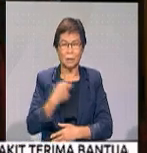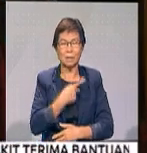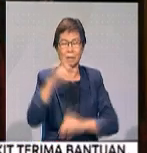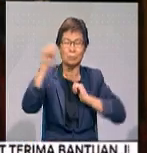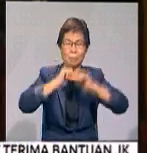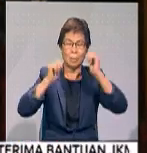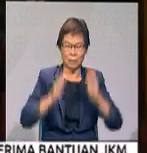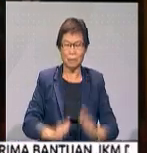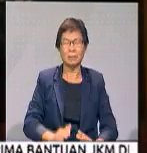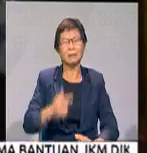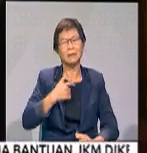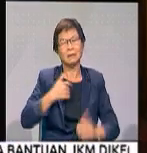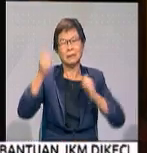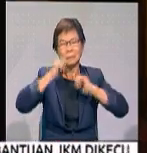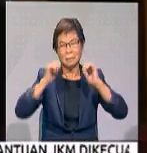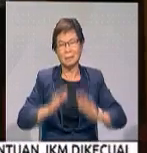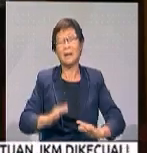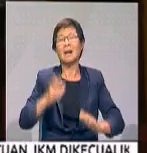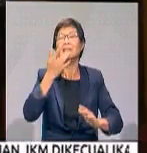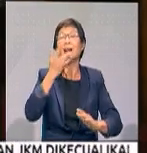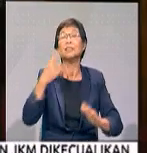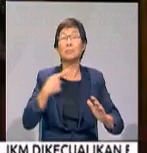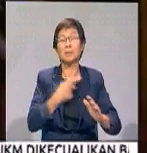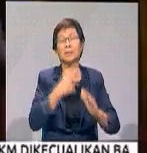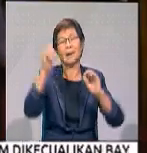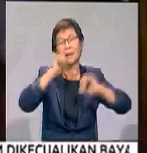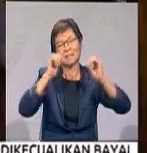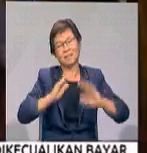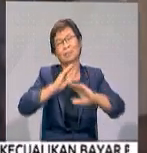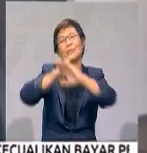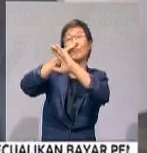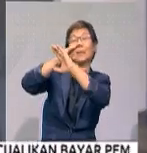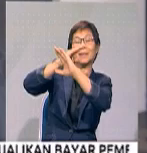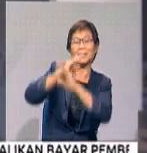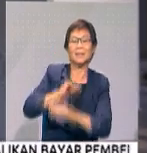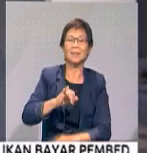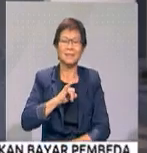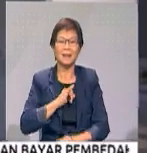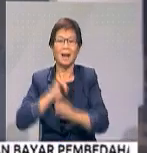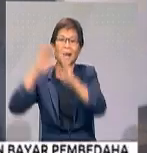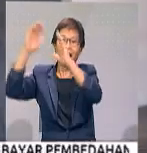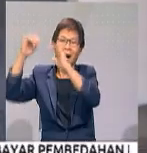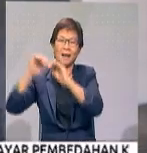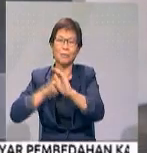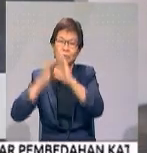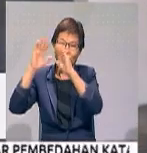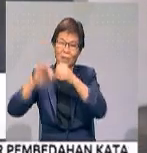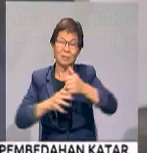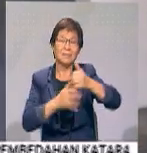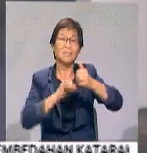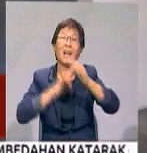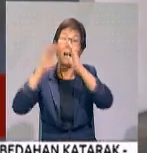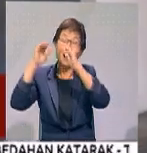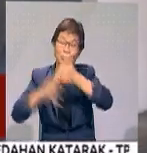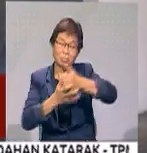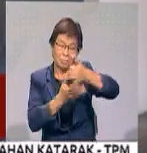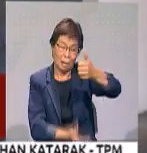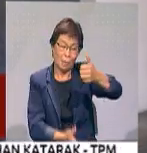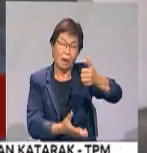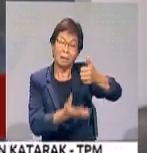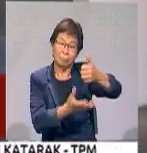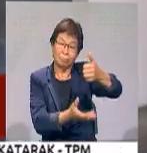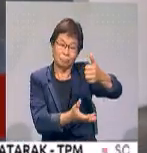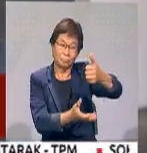seorang artis terbela macam tu. Saya mengharapkan ada dana-dana atau